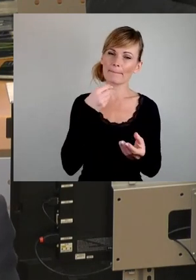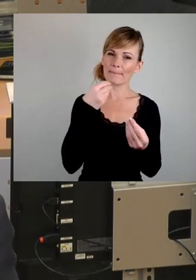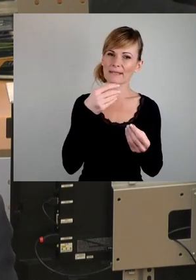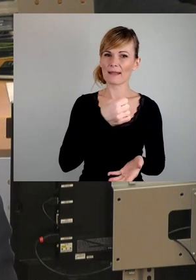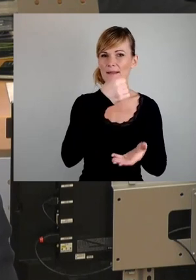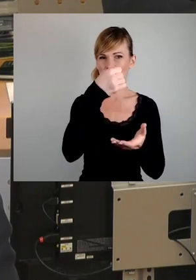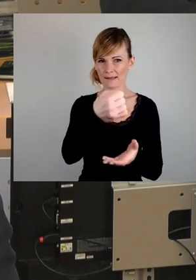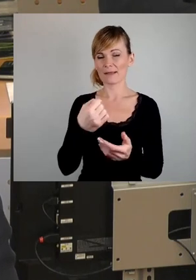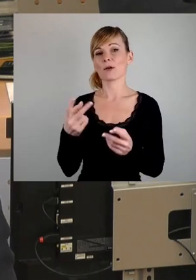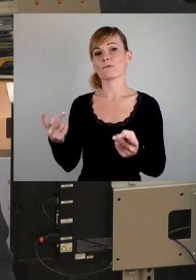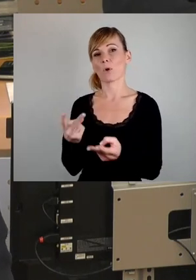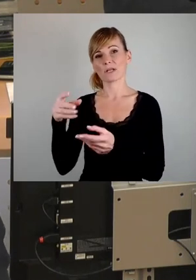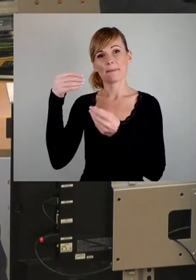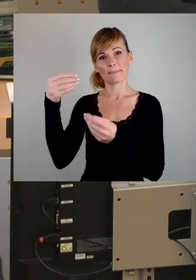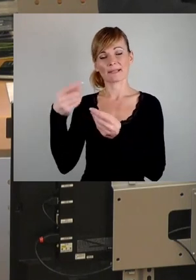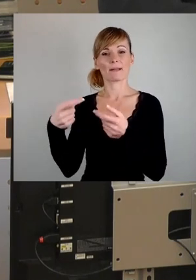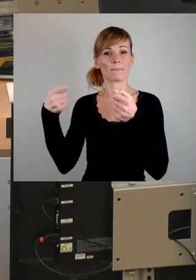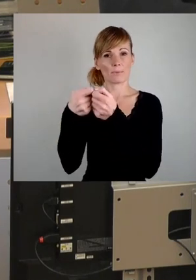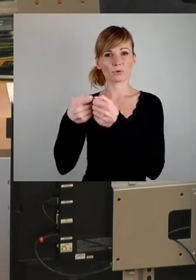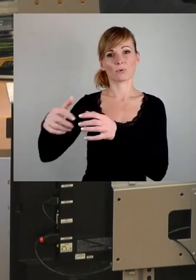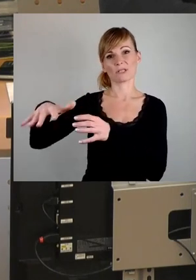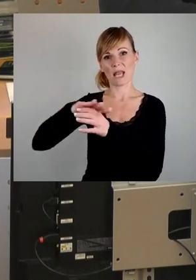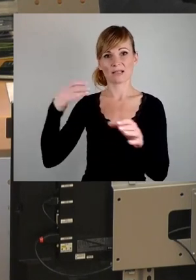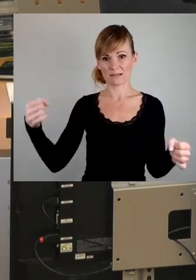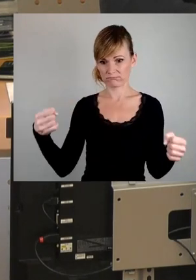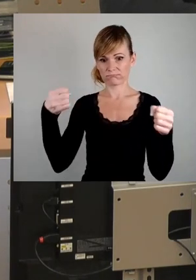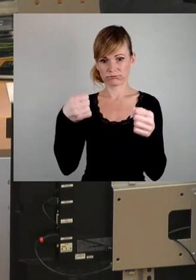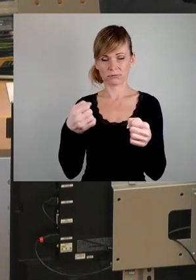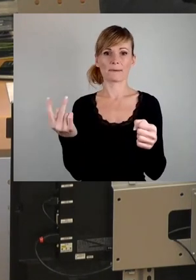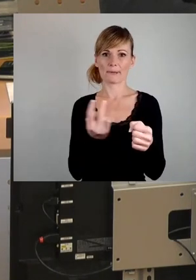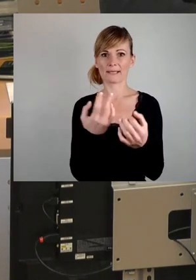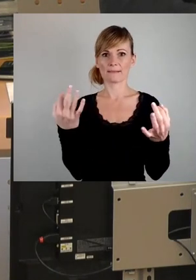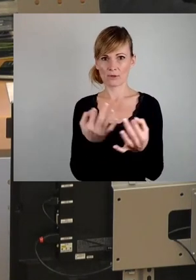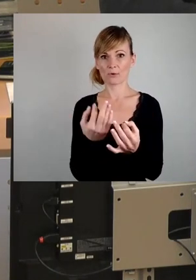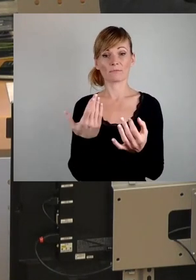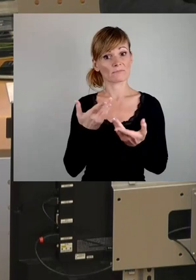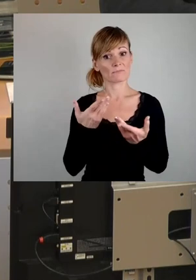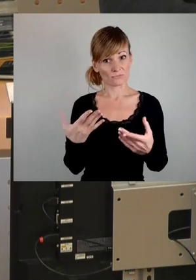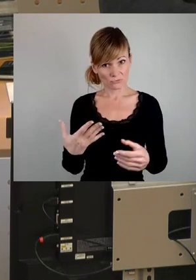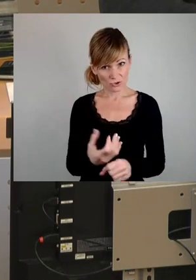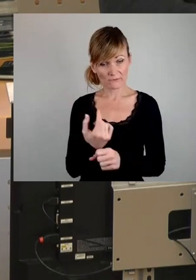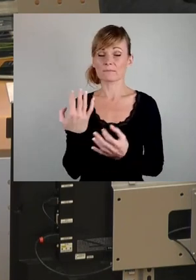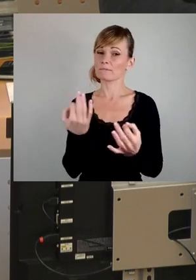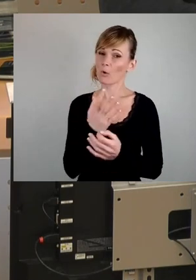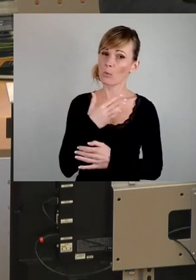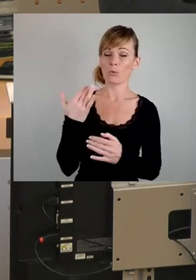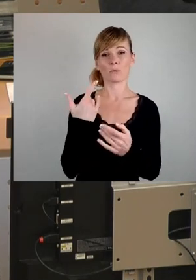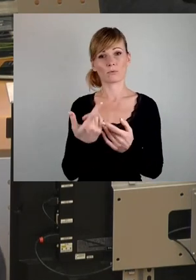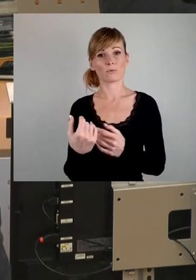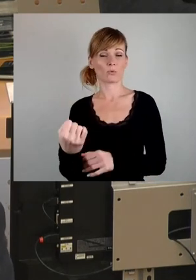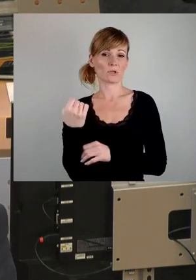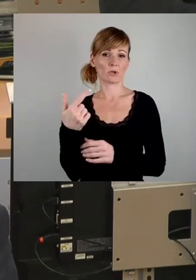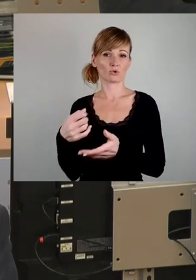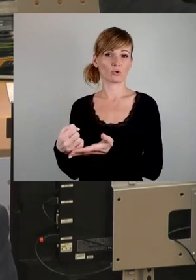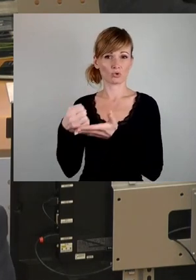betrifft. Um dies zu schaffen, brauchen wir die Unterstützung von vielen Seiten. Ich bin dem Ministerpräsidenten,